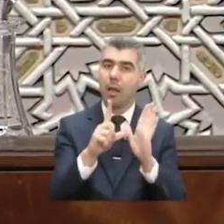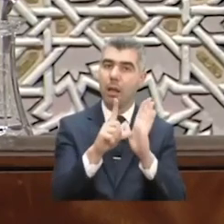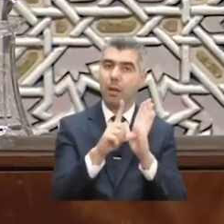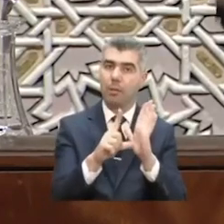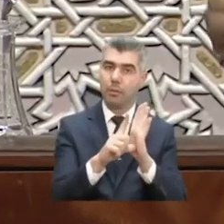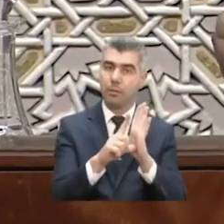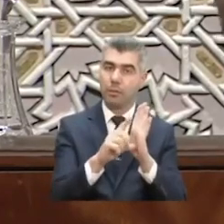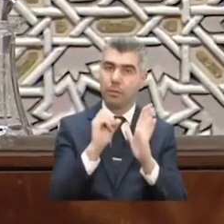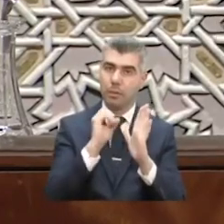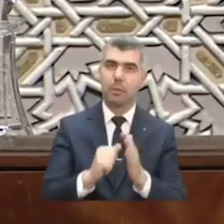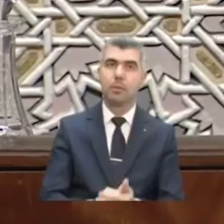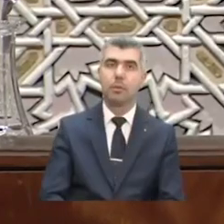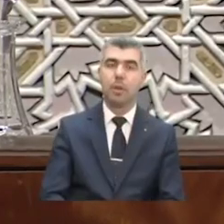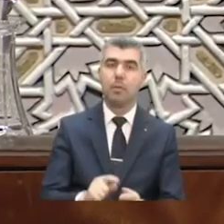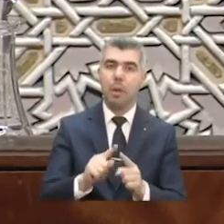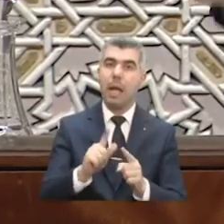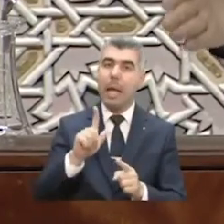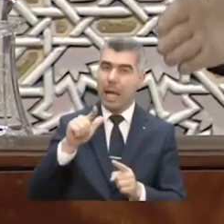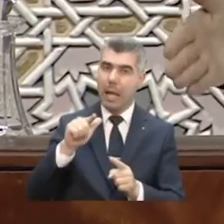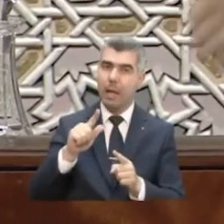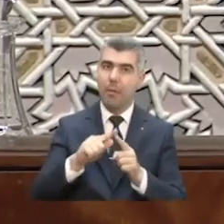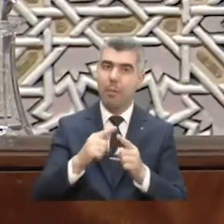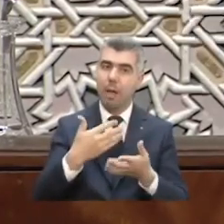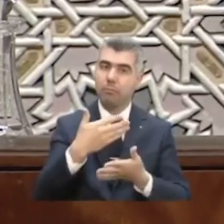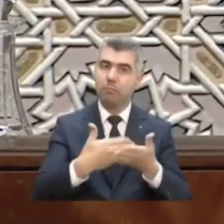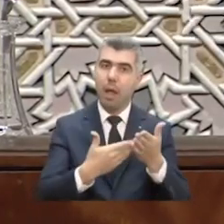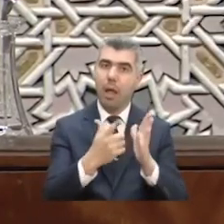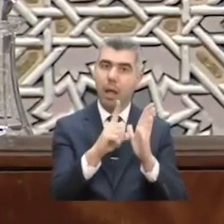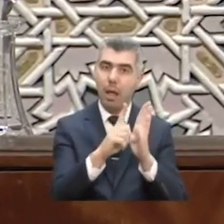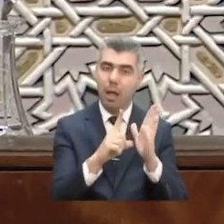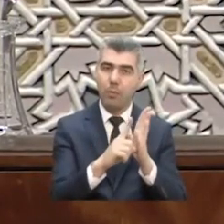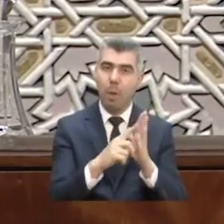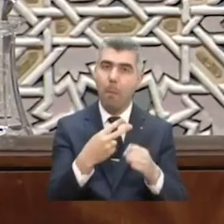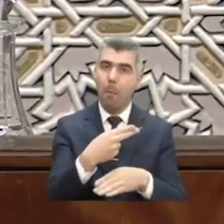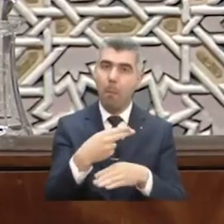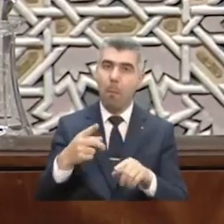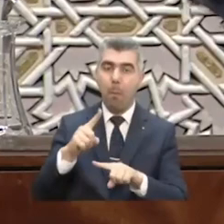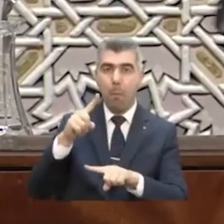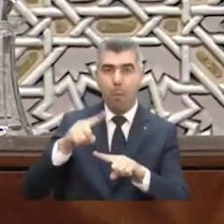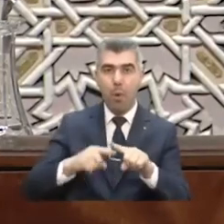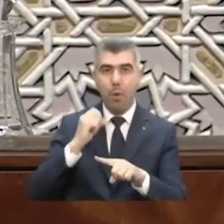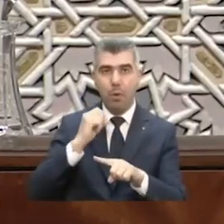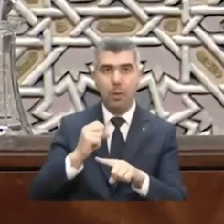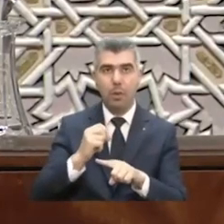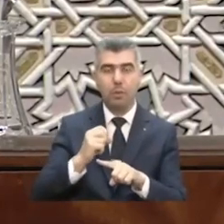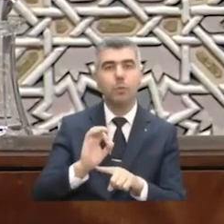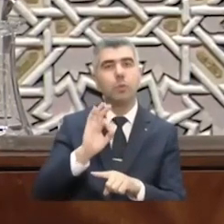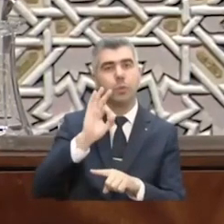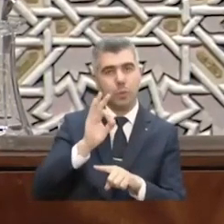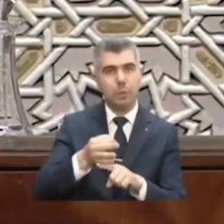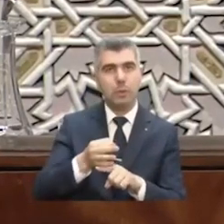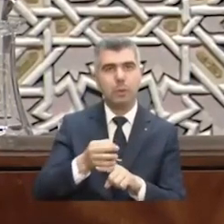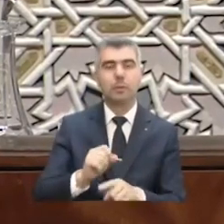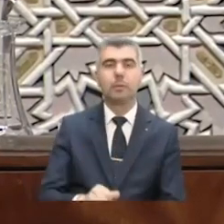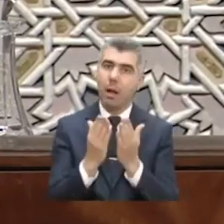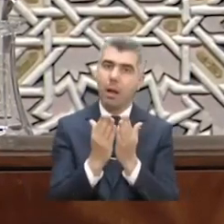وجدت مادة تمنعني من هذا أنا وأنت وغيرنا أنا